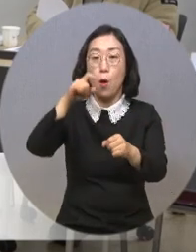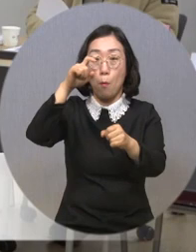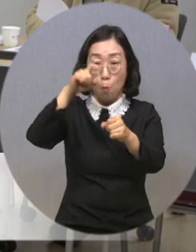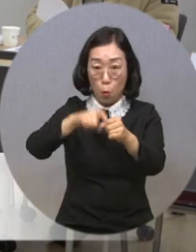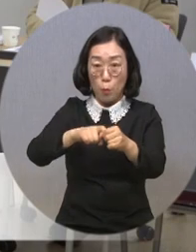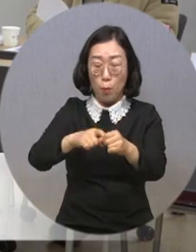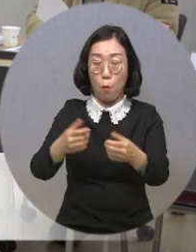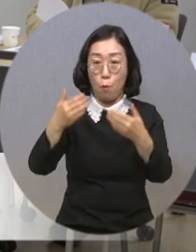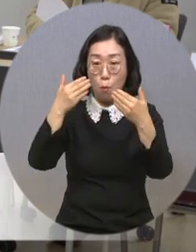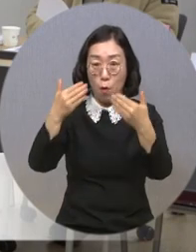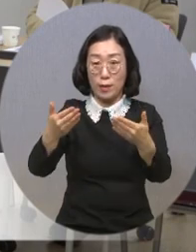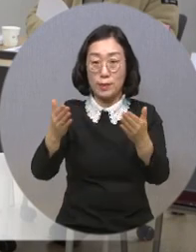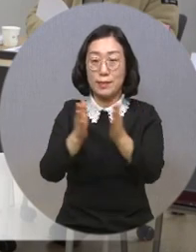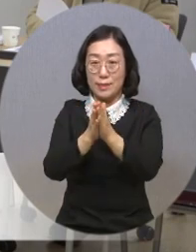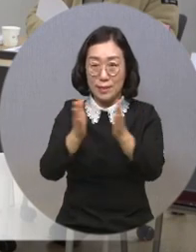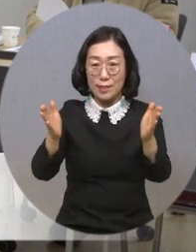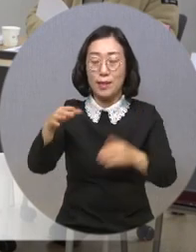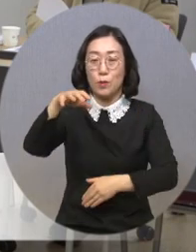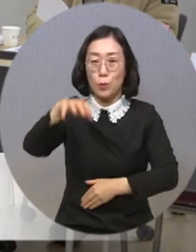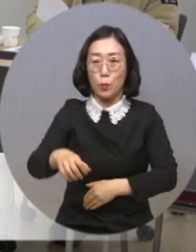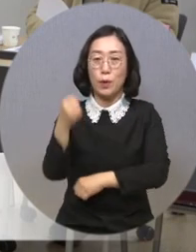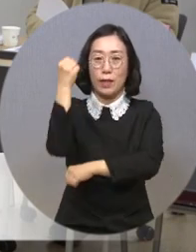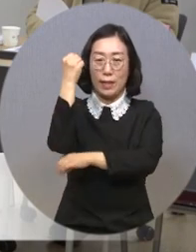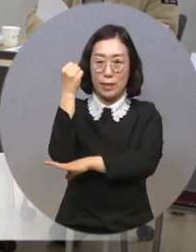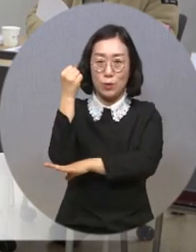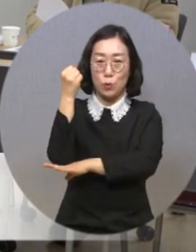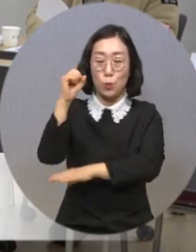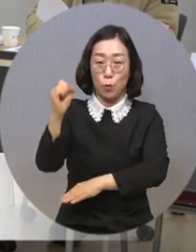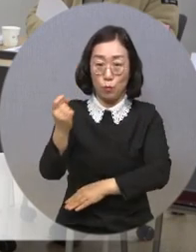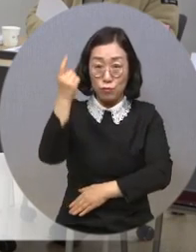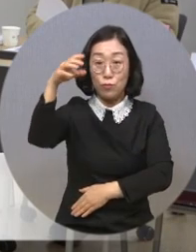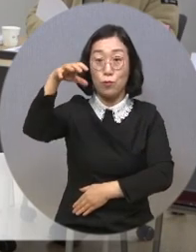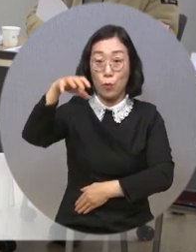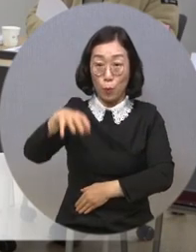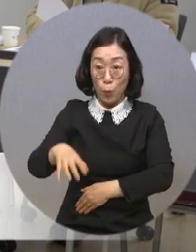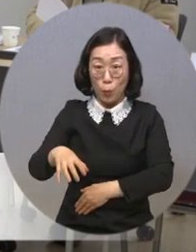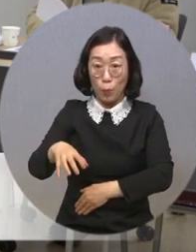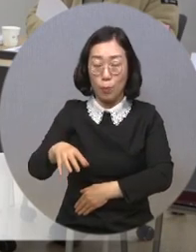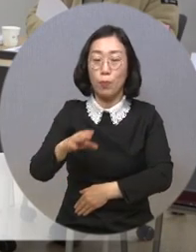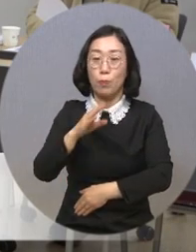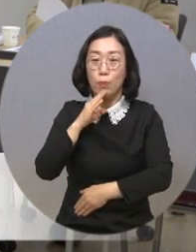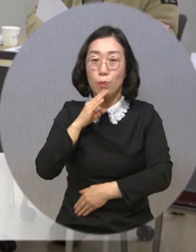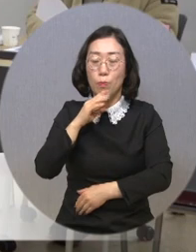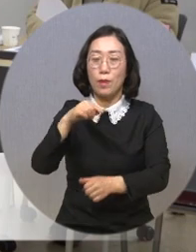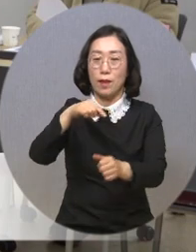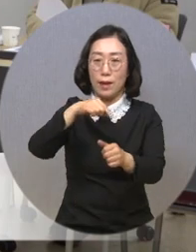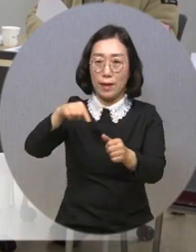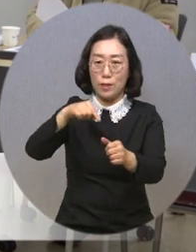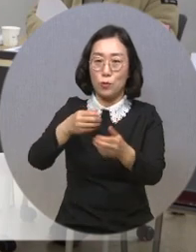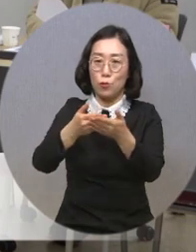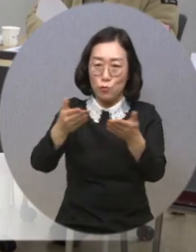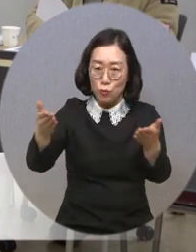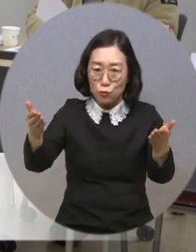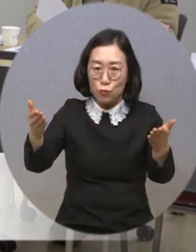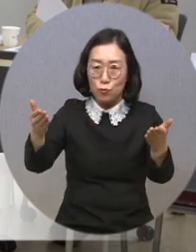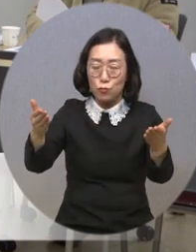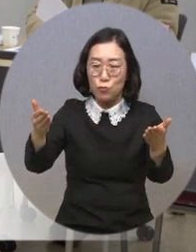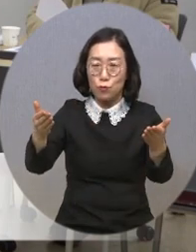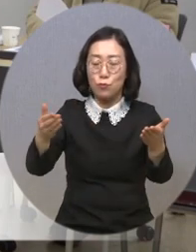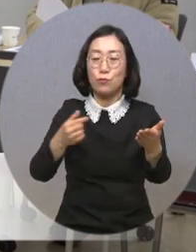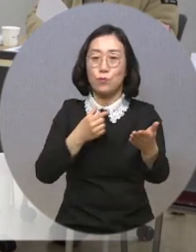가지고 시작할 수 있는 기초 정치인이 될 수 있는 그 토대를 마련해 줄 수 있는